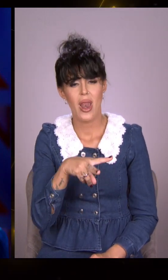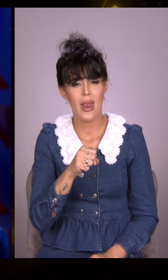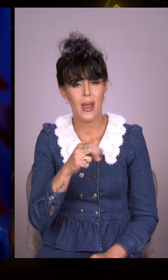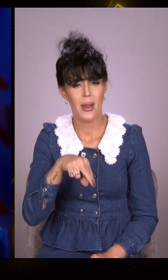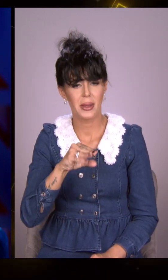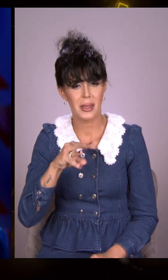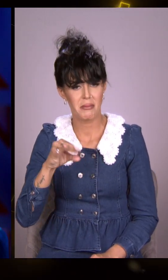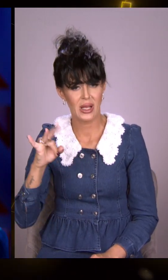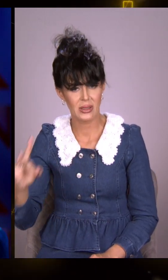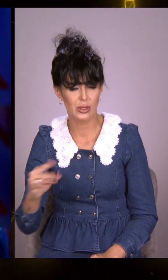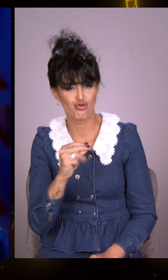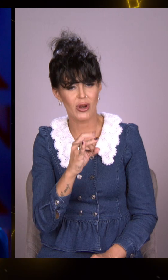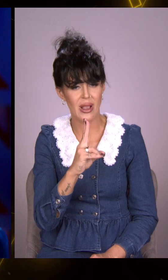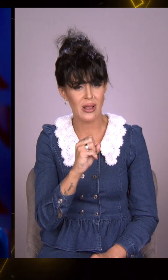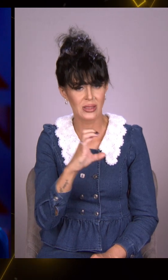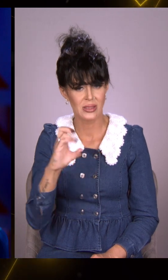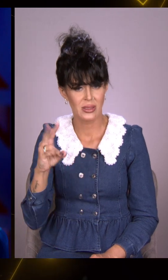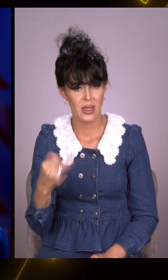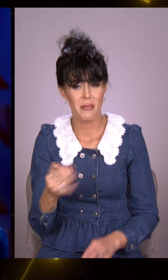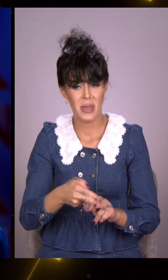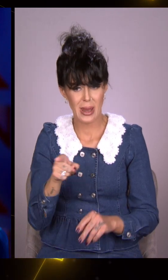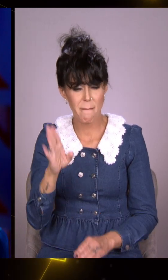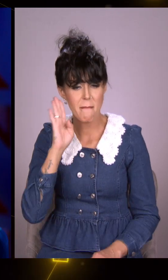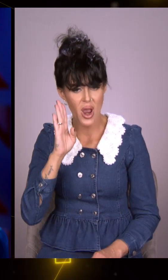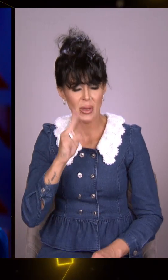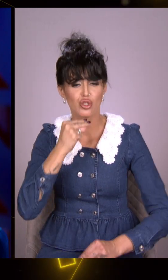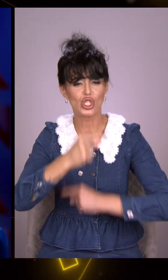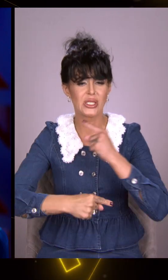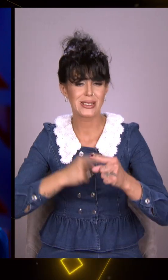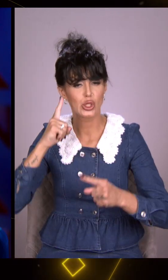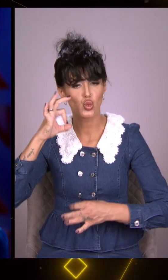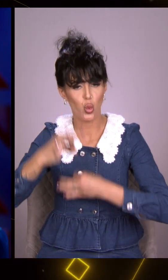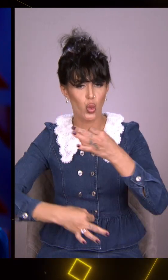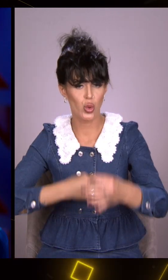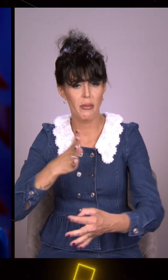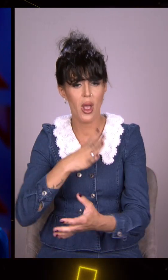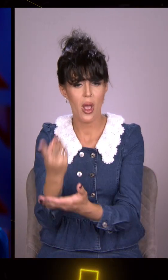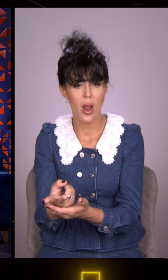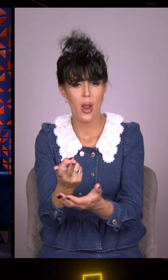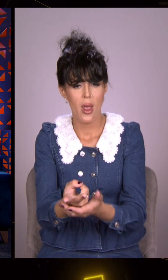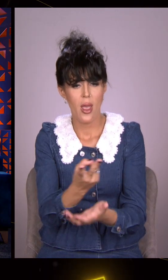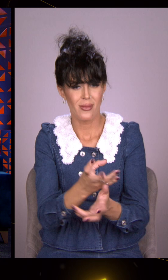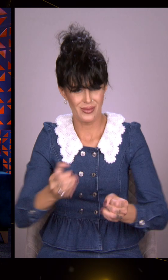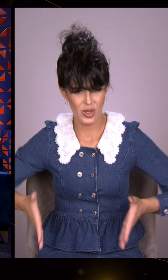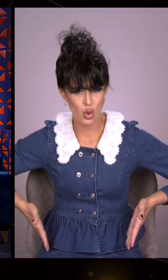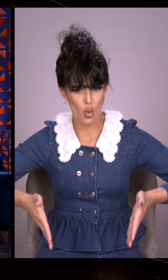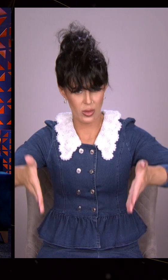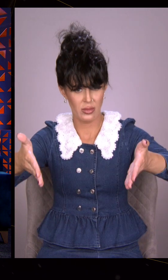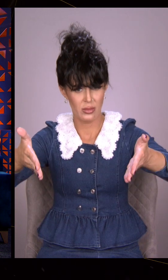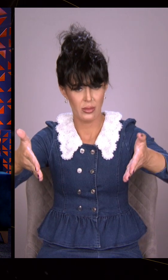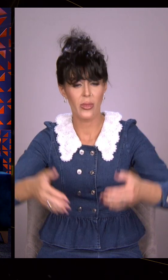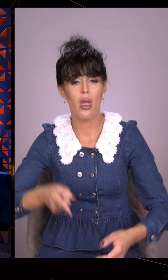фамілія його. Він через сутки, вони майже сутки лежали на тротуарі. І